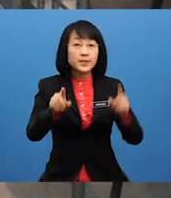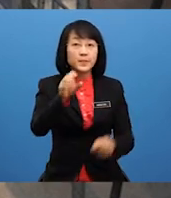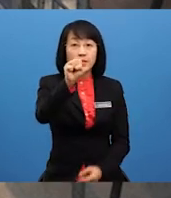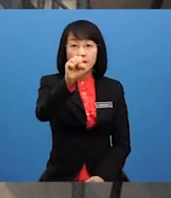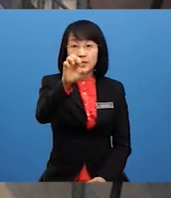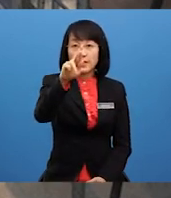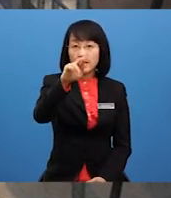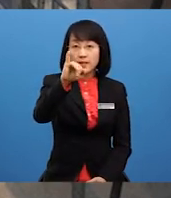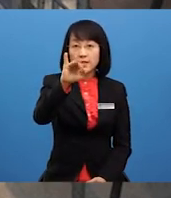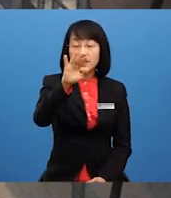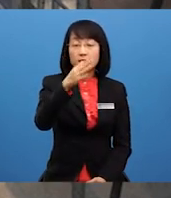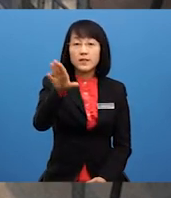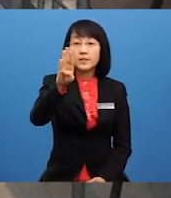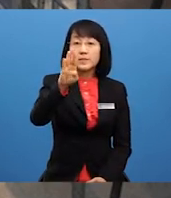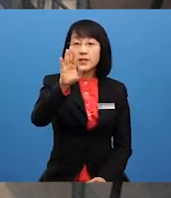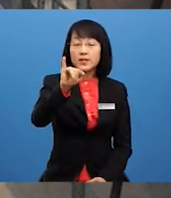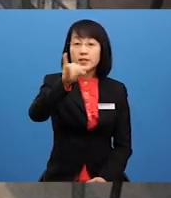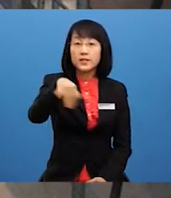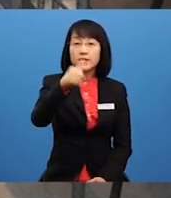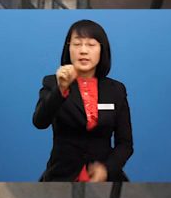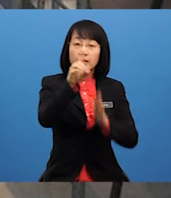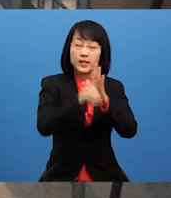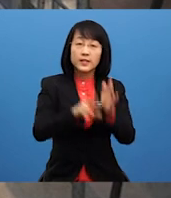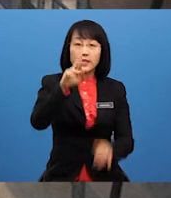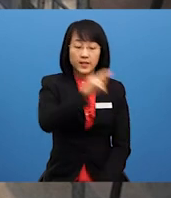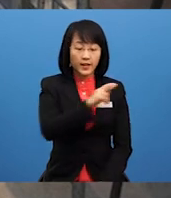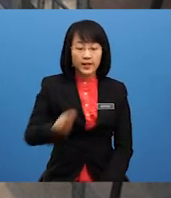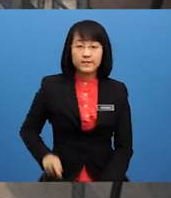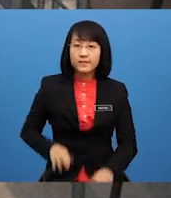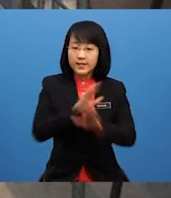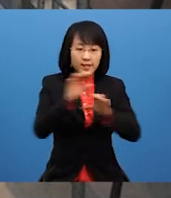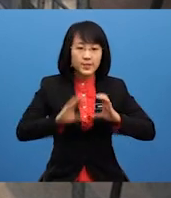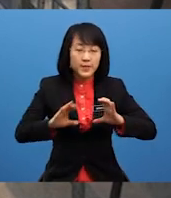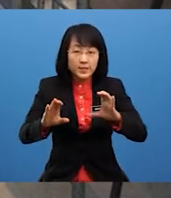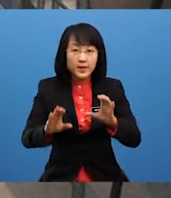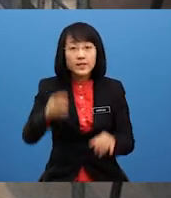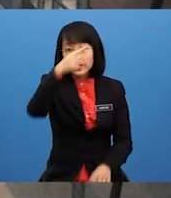tidak tergesa-gesa seperti orang lain kerana dengan ilmu firasat yang ada